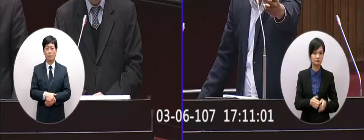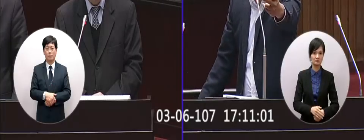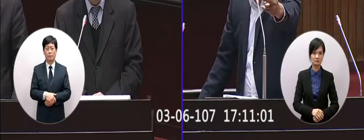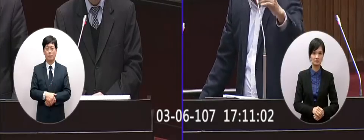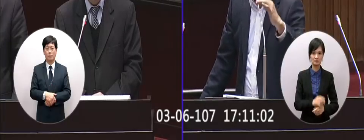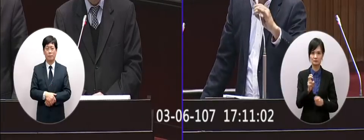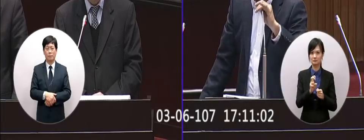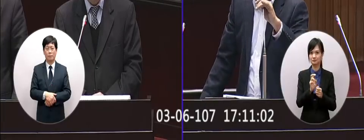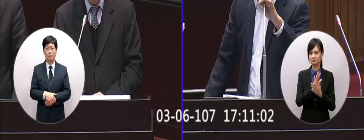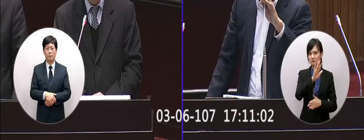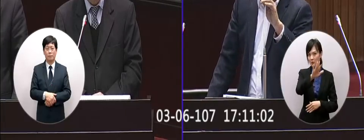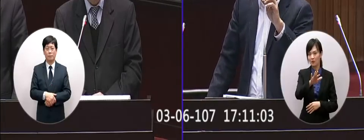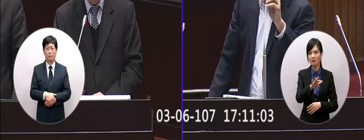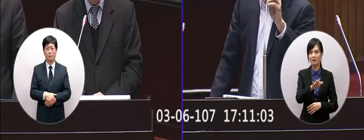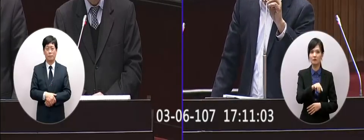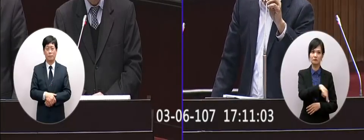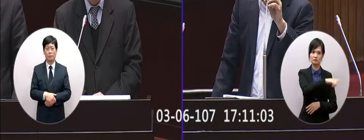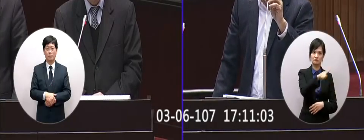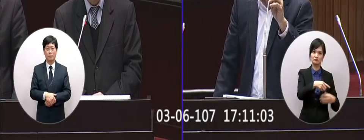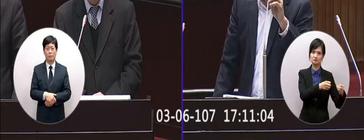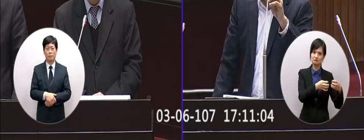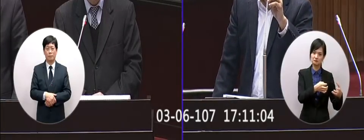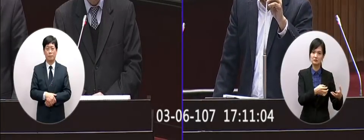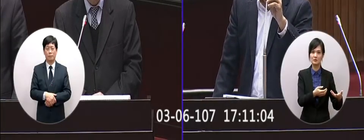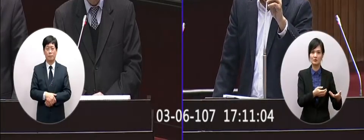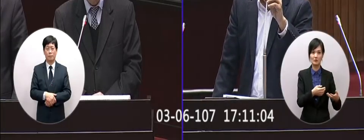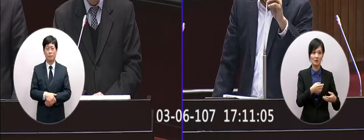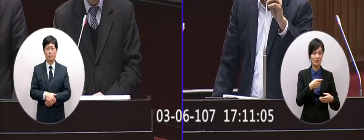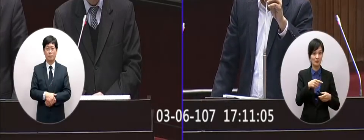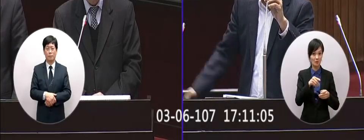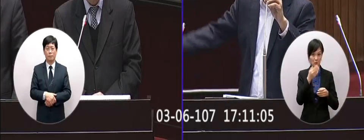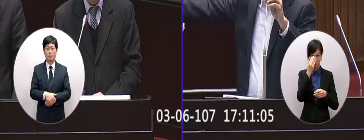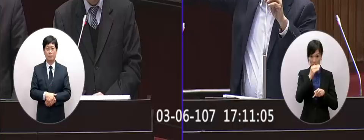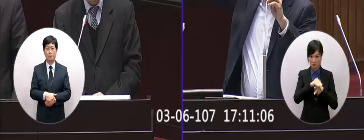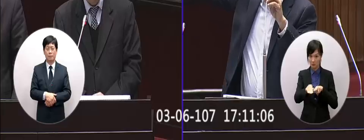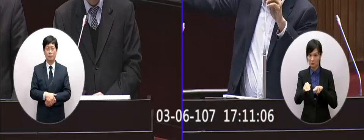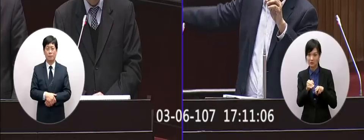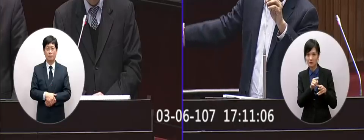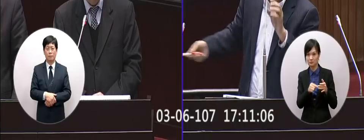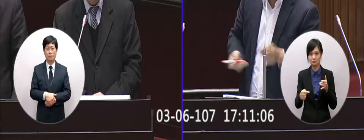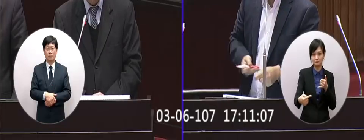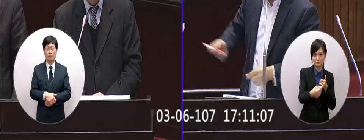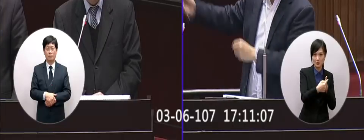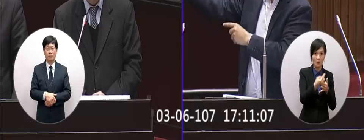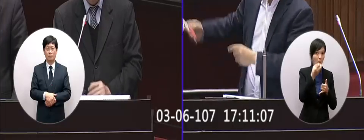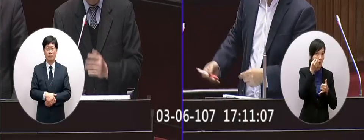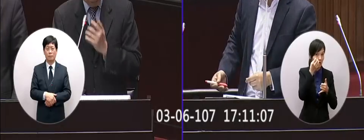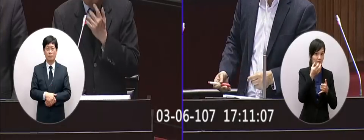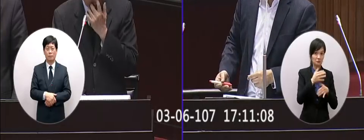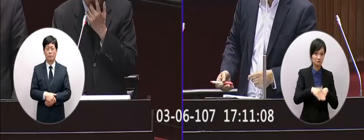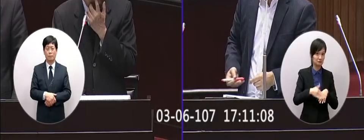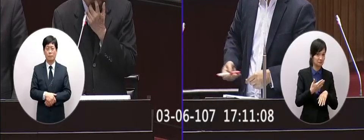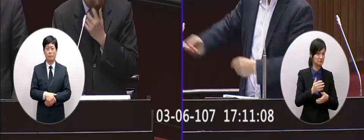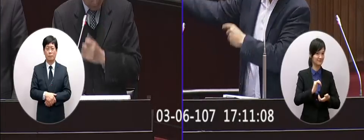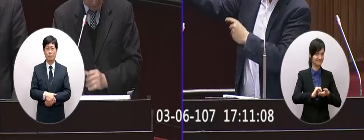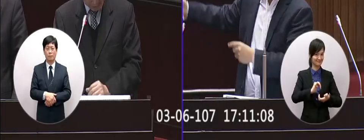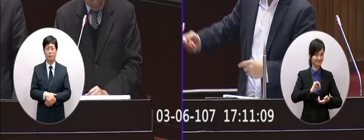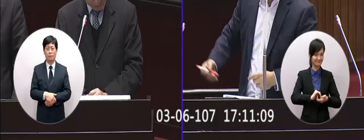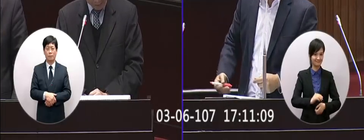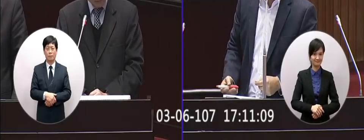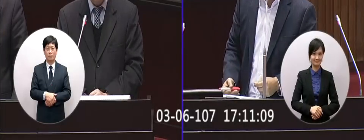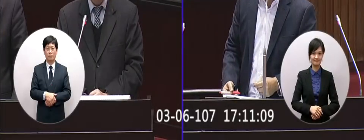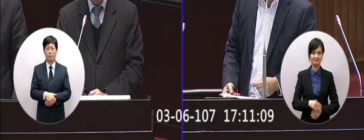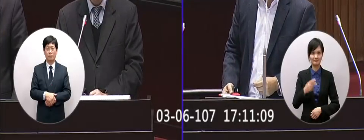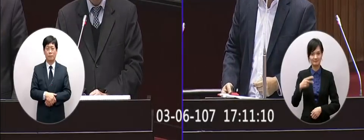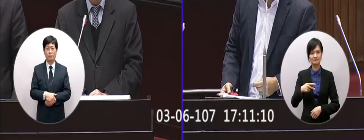年后谁能够讲说高铁不会到台东，不会到花莲呢、啊？陈国博委员讲交通建设，刘兆豪